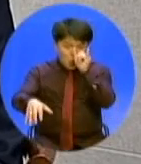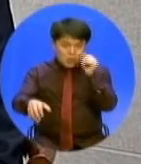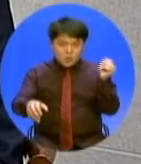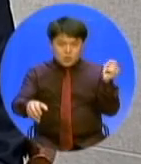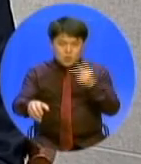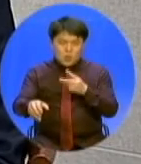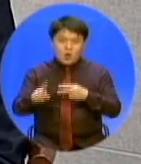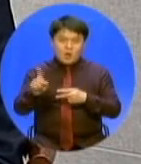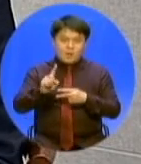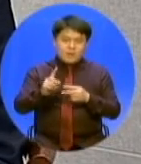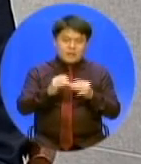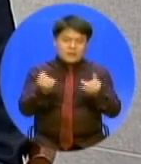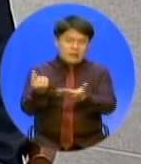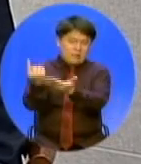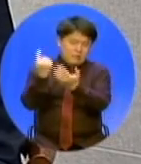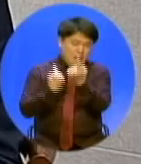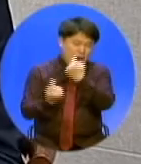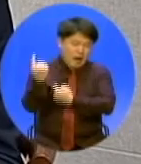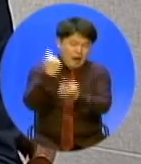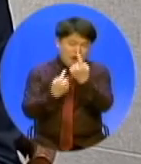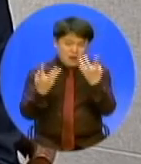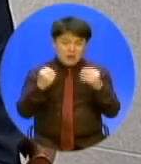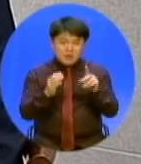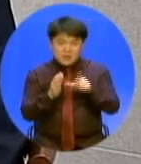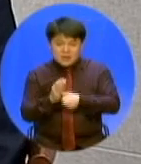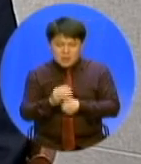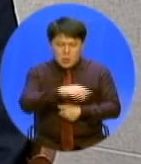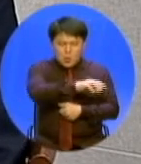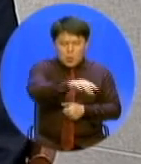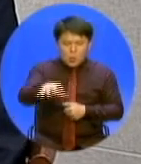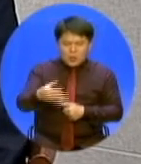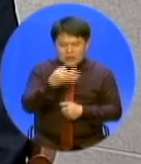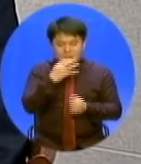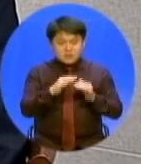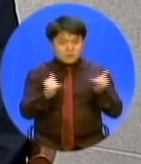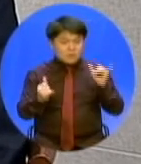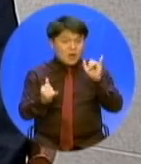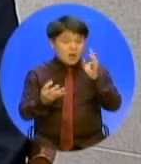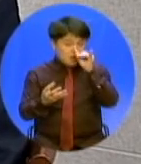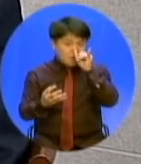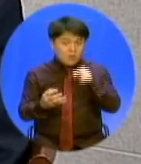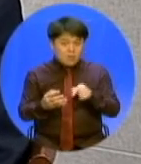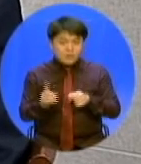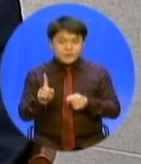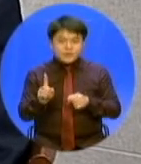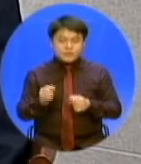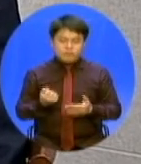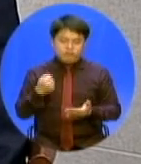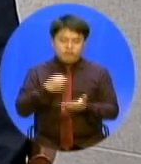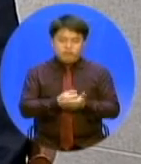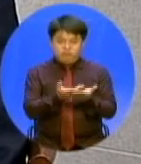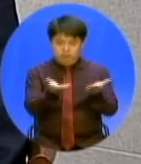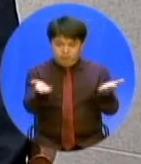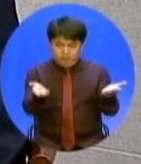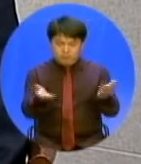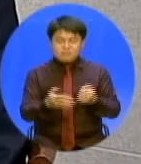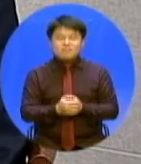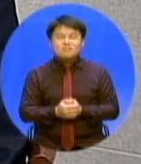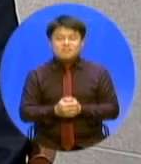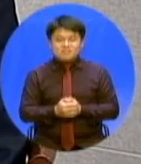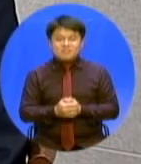시즌 때라 해서 네. 그럴 때 또 구석구석에서 힘들어하는 사람들, 직원들인데는 저희들이 이렇게 용기를